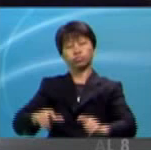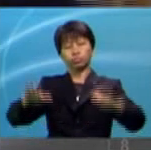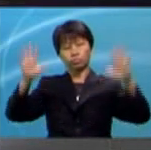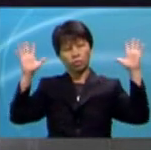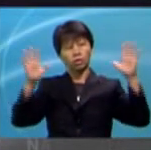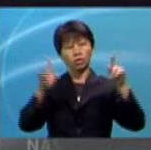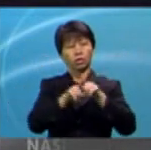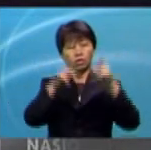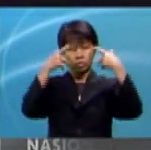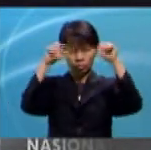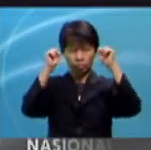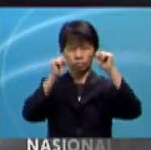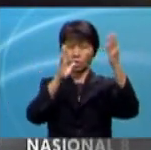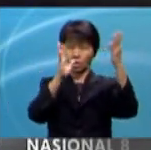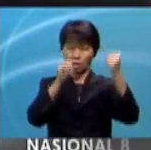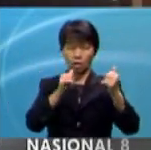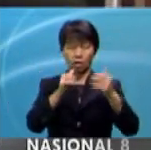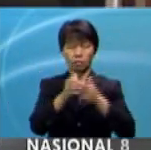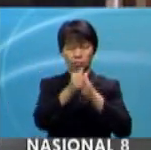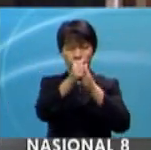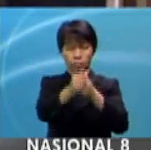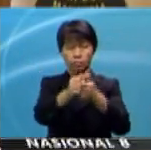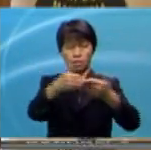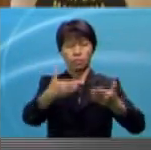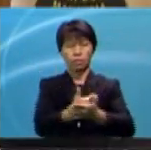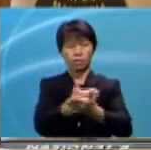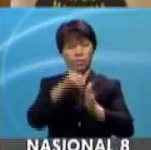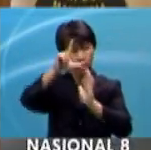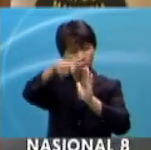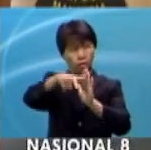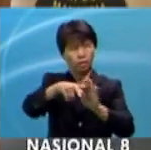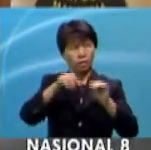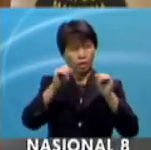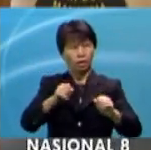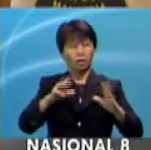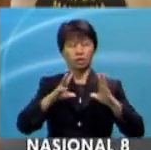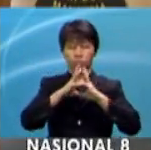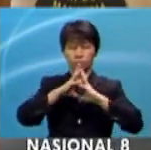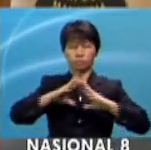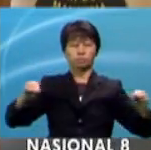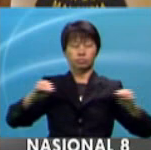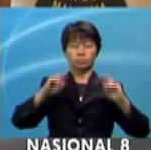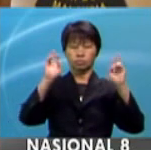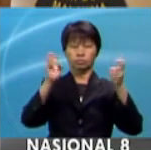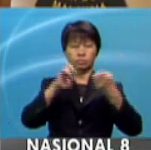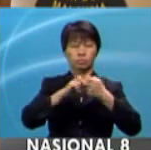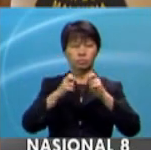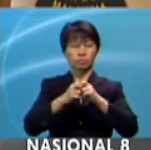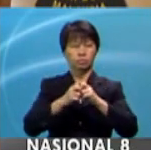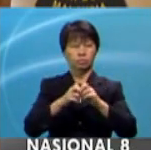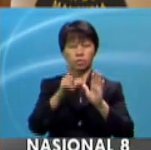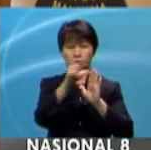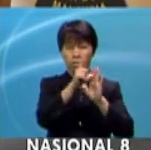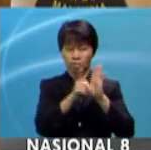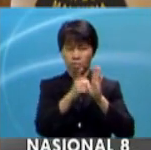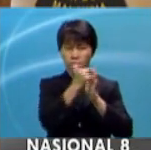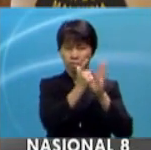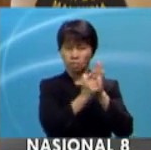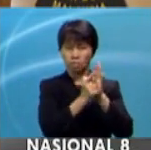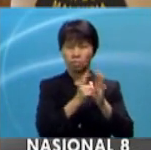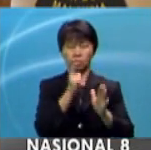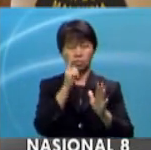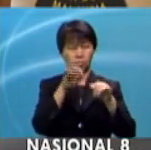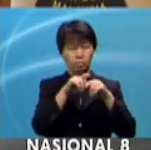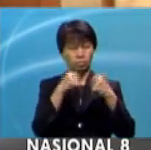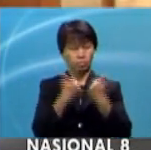selaku presiden berharap Ke pimpinan baru kelak akan menyelesaikan isu perlembagaan kesatuan